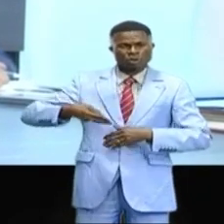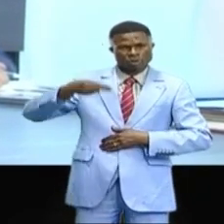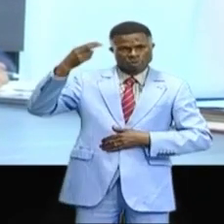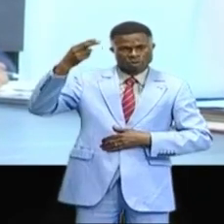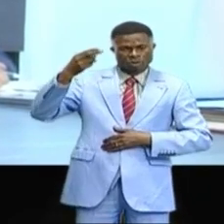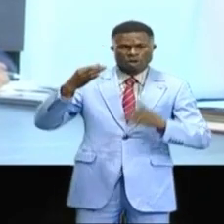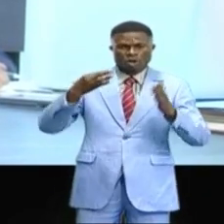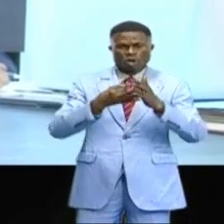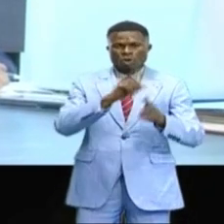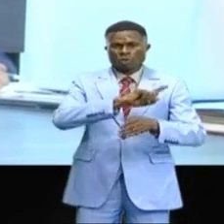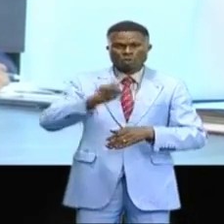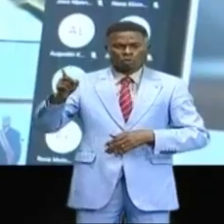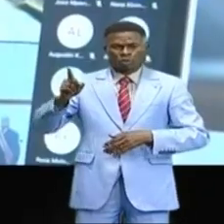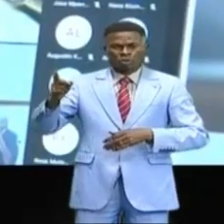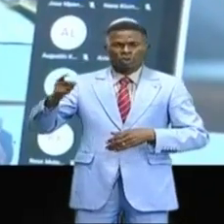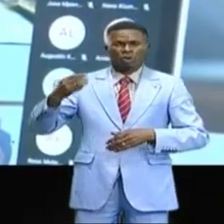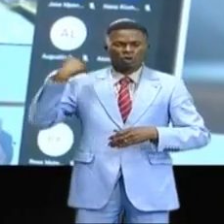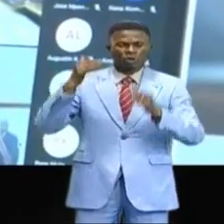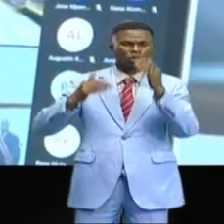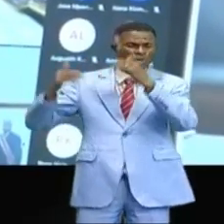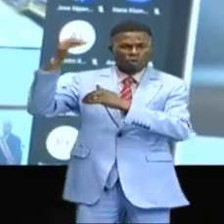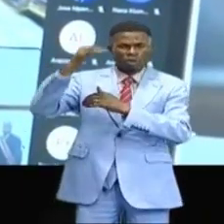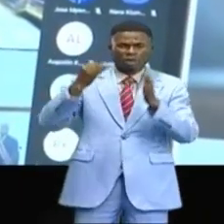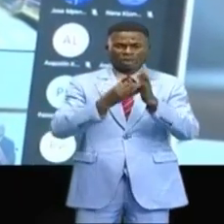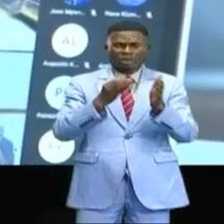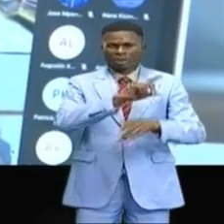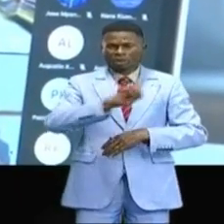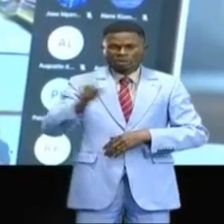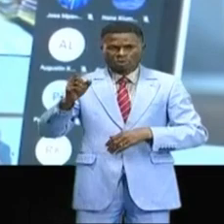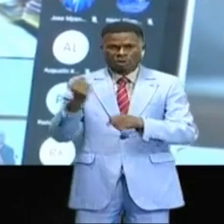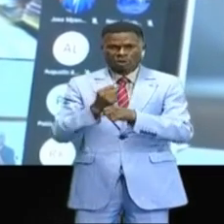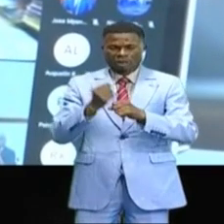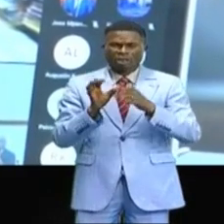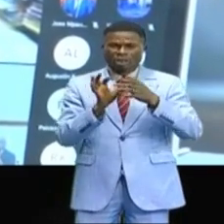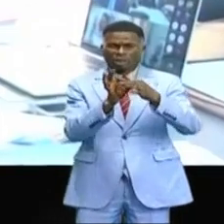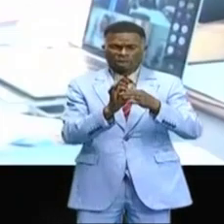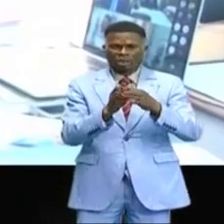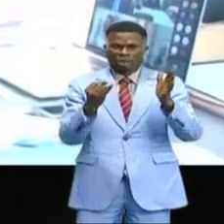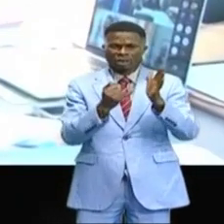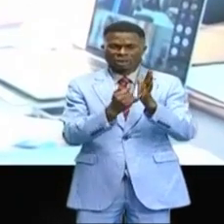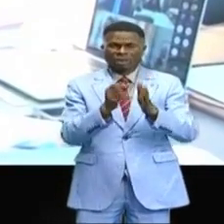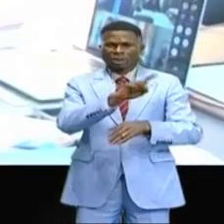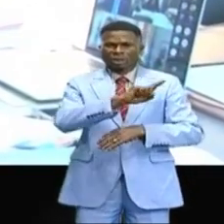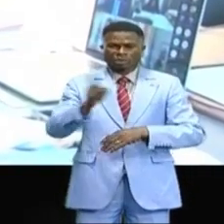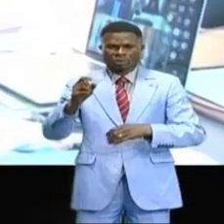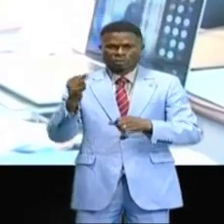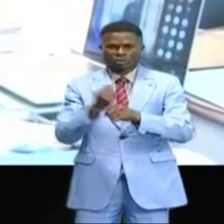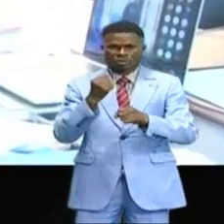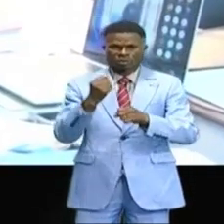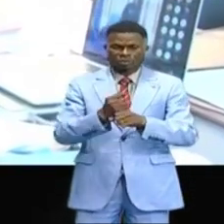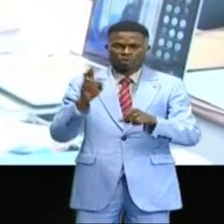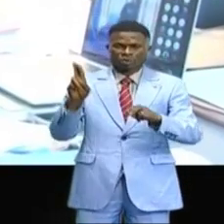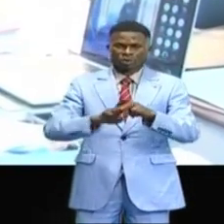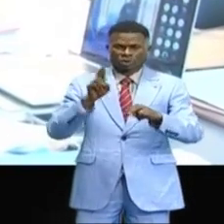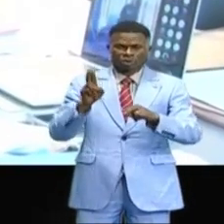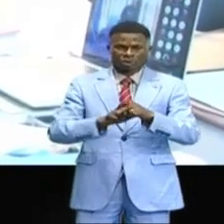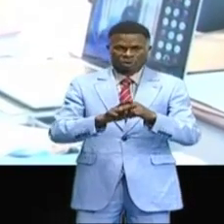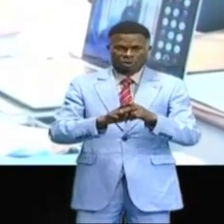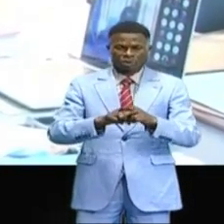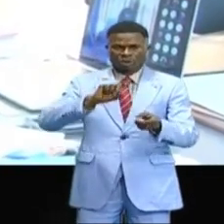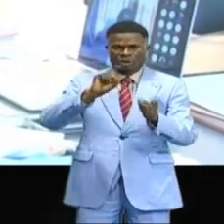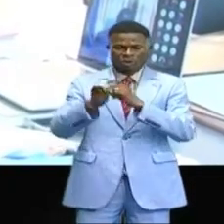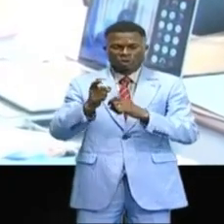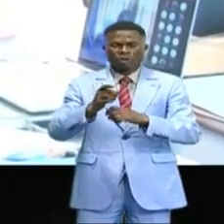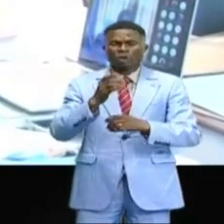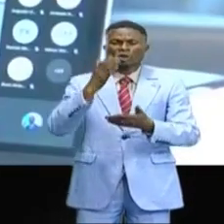8 000 dollars pour le cadre supérieur, à 7 000 pour les agents de collaboration et à 6 000 pour les agents d'exécution, et ce, en vue de rendre la